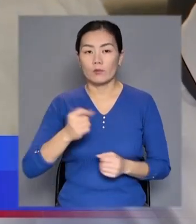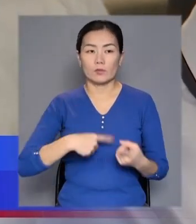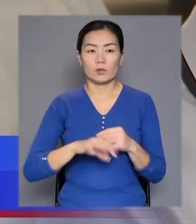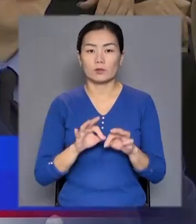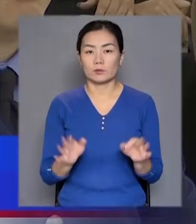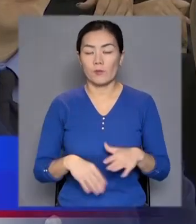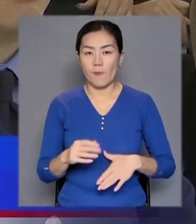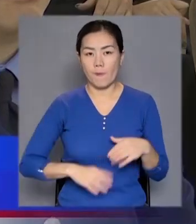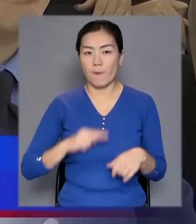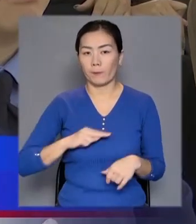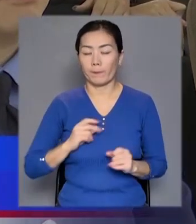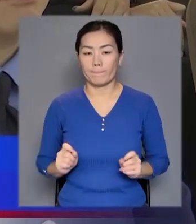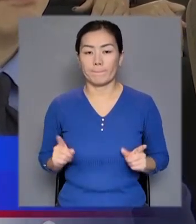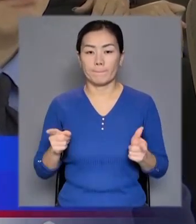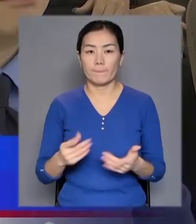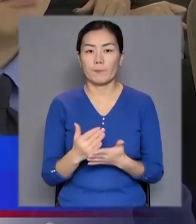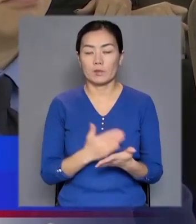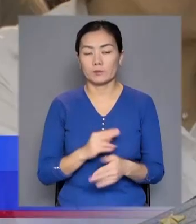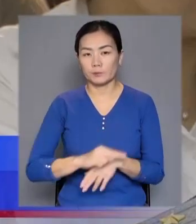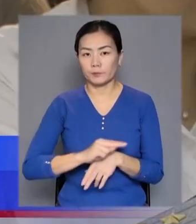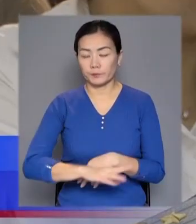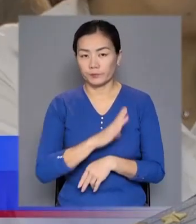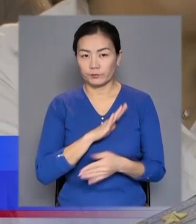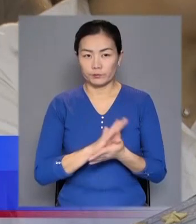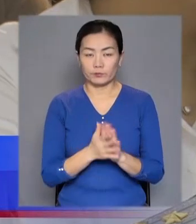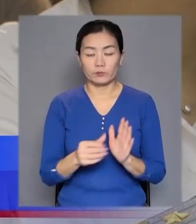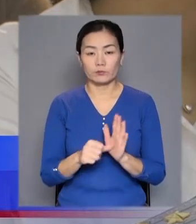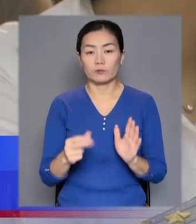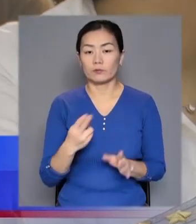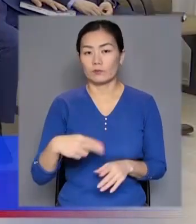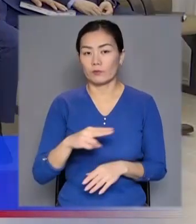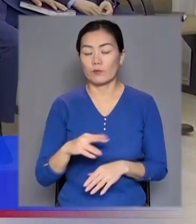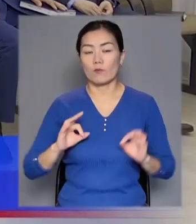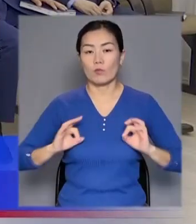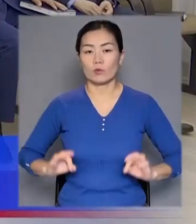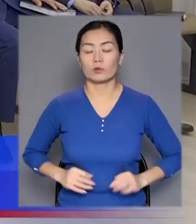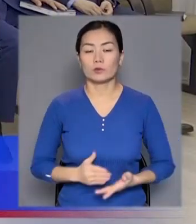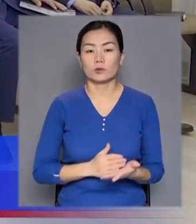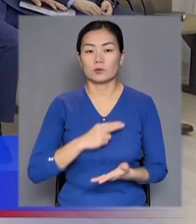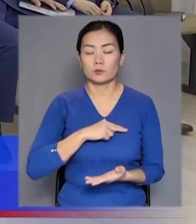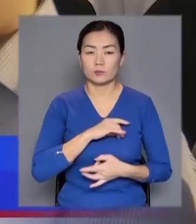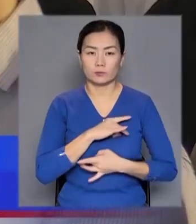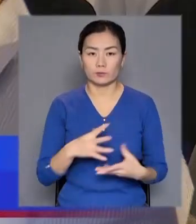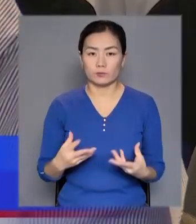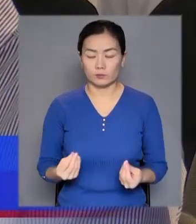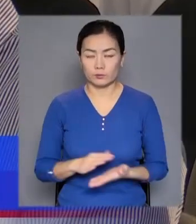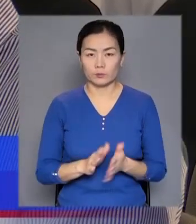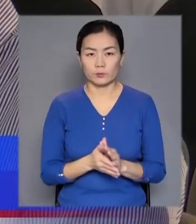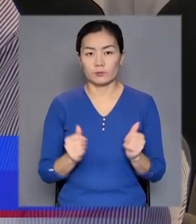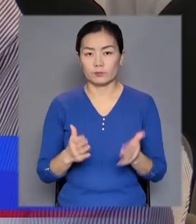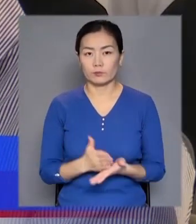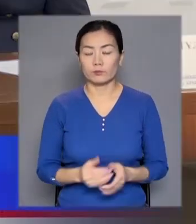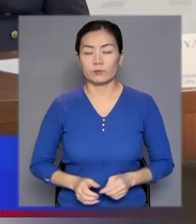кәсіби маман ретінде жұмысқа орналасу тәртібі түсіндірілді. Шара 6 желтоқсан прокуратура қызметкерлері күні қарсаңында